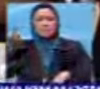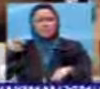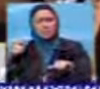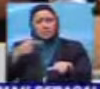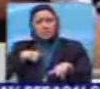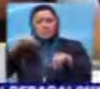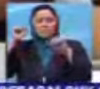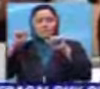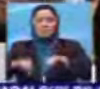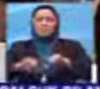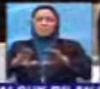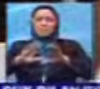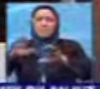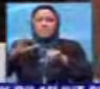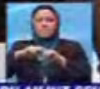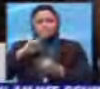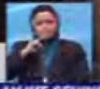ini.